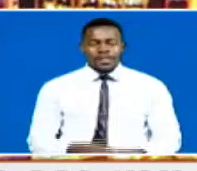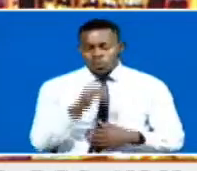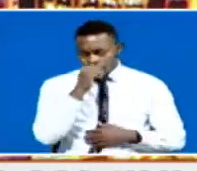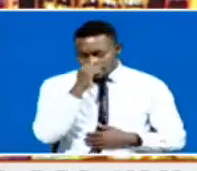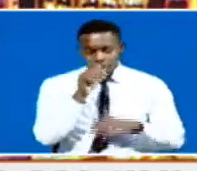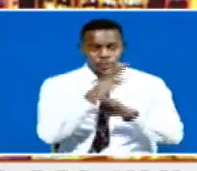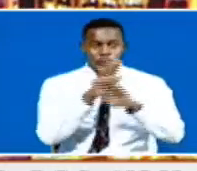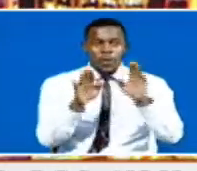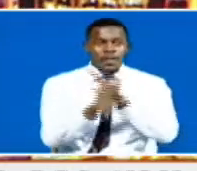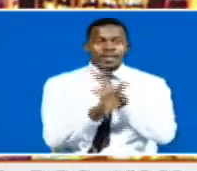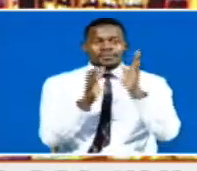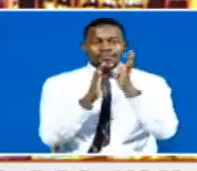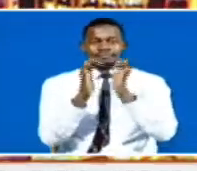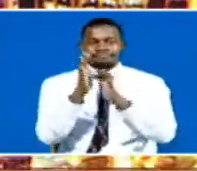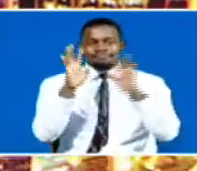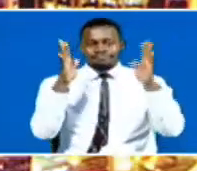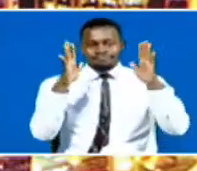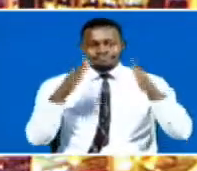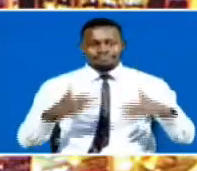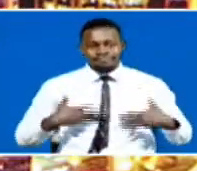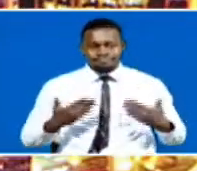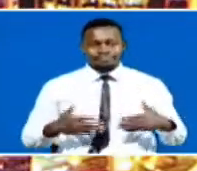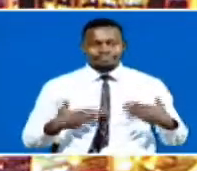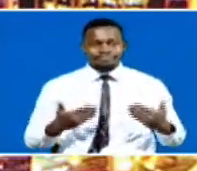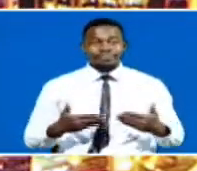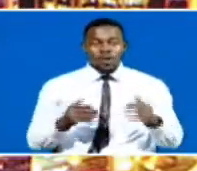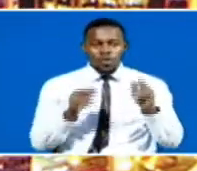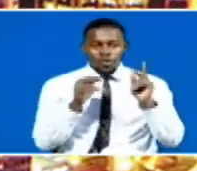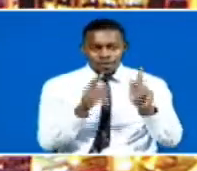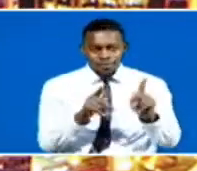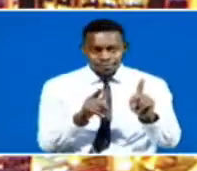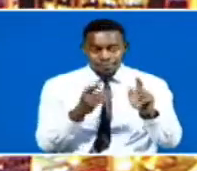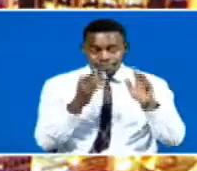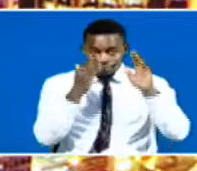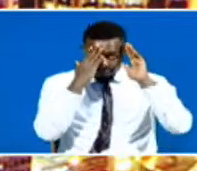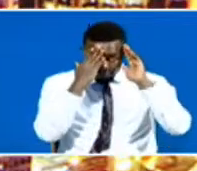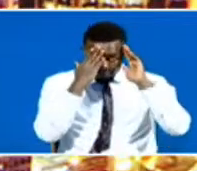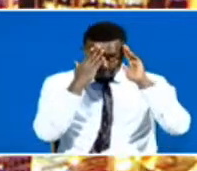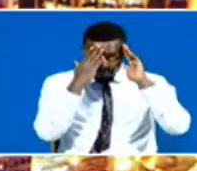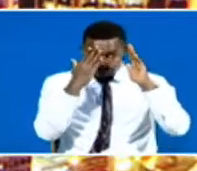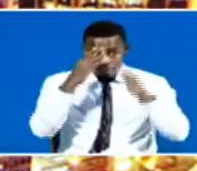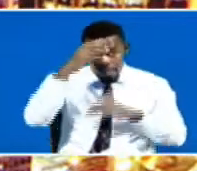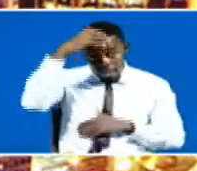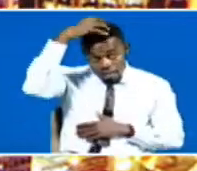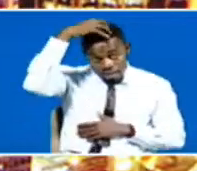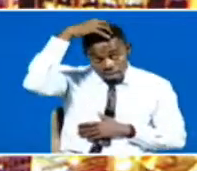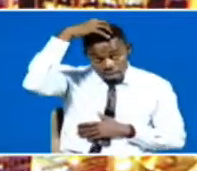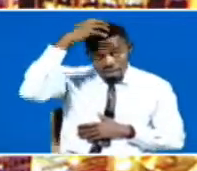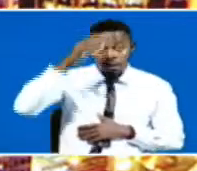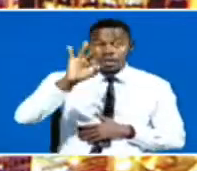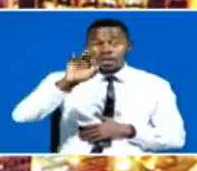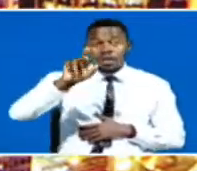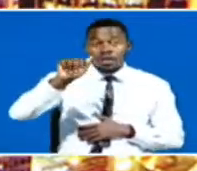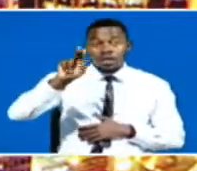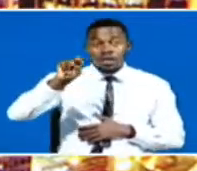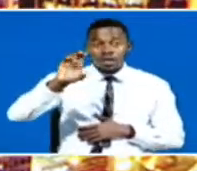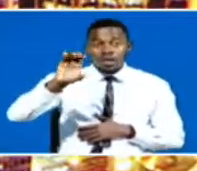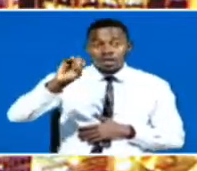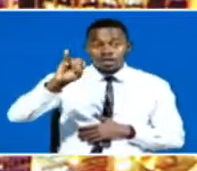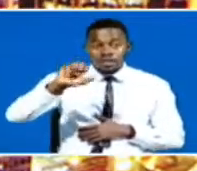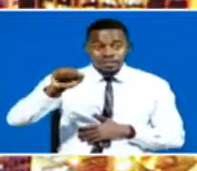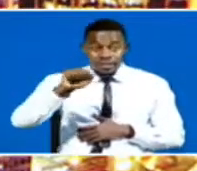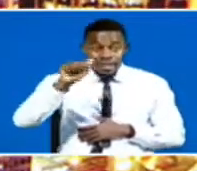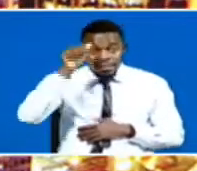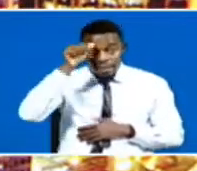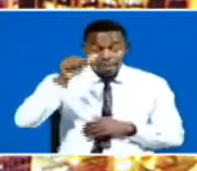wote Christmas njema. Hatua ya kiongozi wa kanisa Katoliki Papa Francis kuridhia mapadri kubariki wapenzi wa jinsia